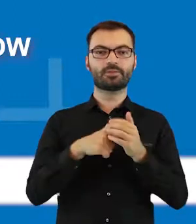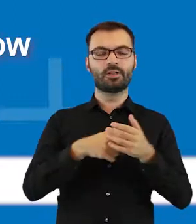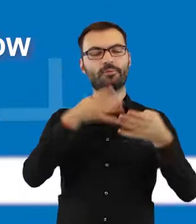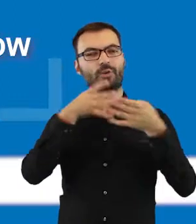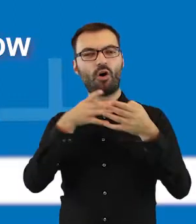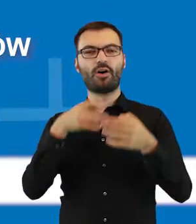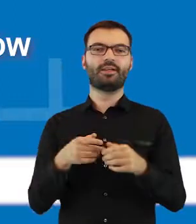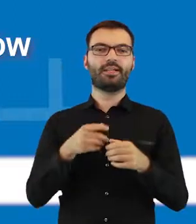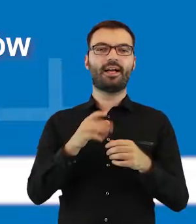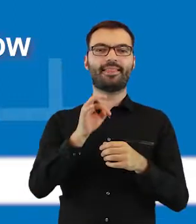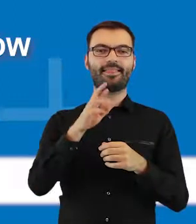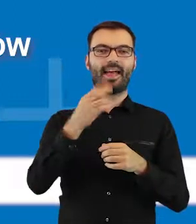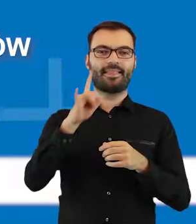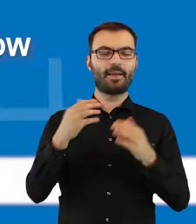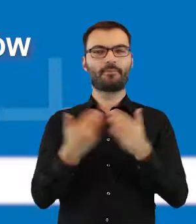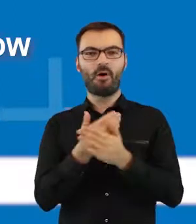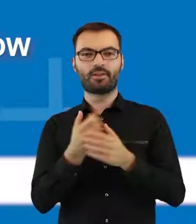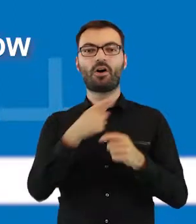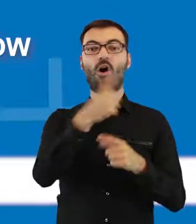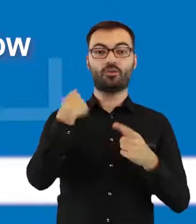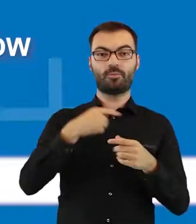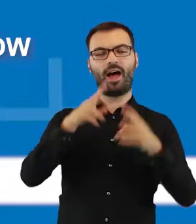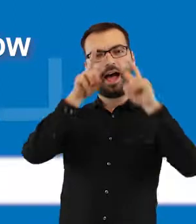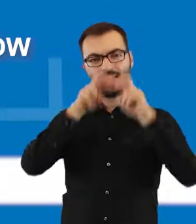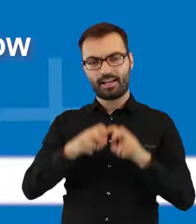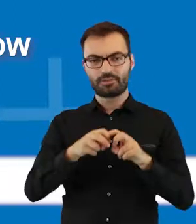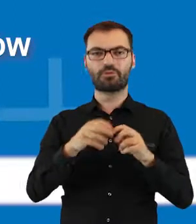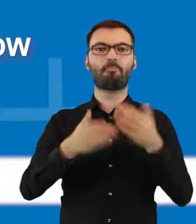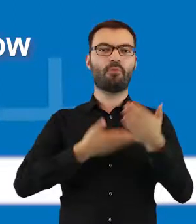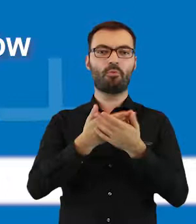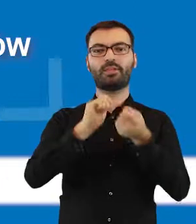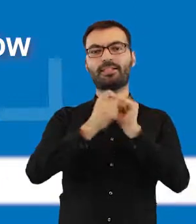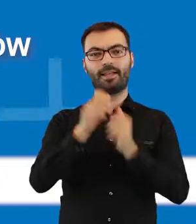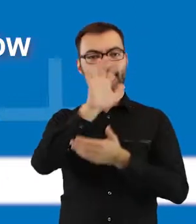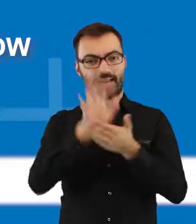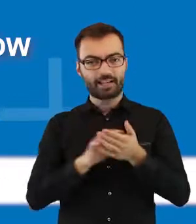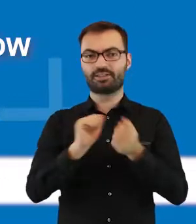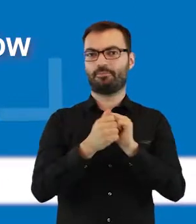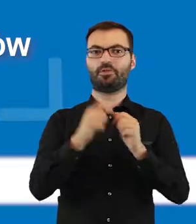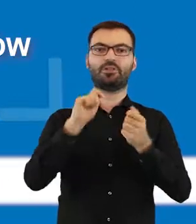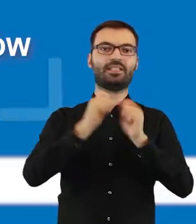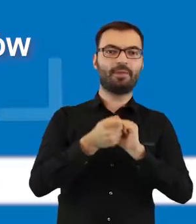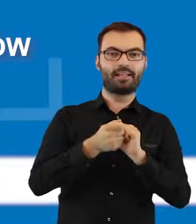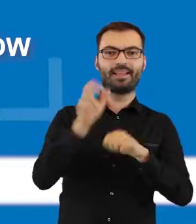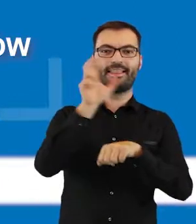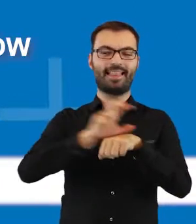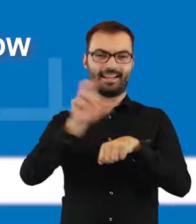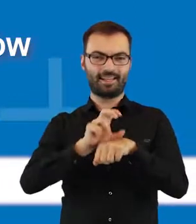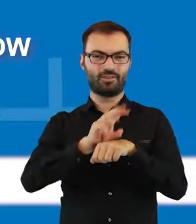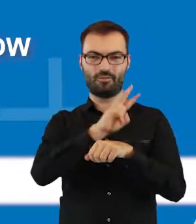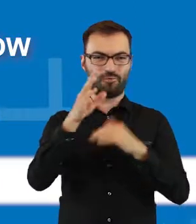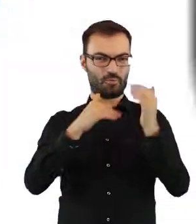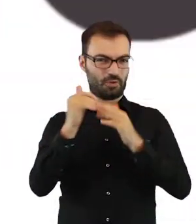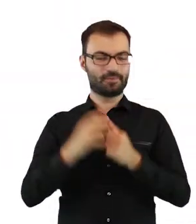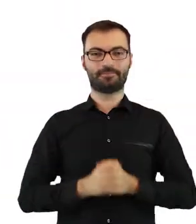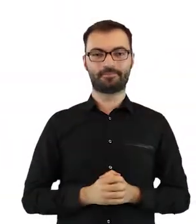są prognozy trendów. Taka osoba analizuje i rekomenduje zmiany dotyczące treści lub technologii wykorzystywanych do